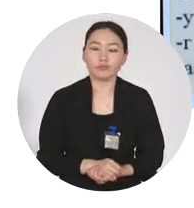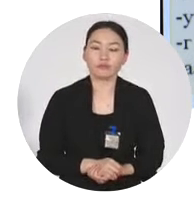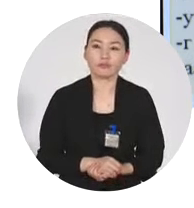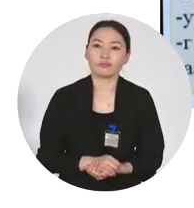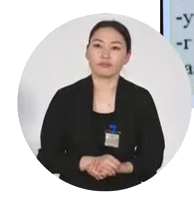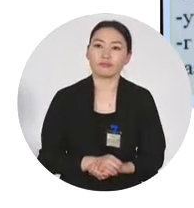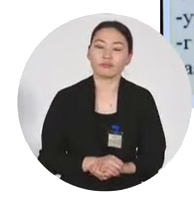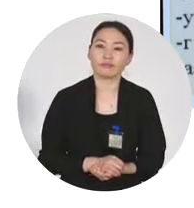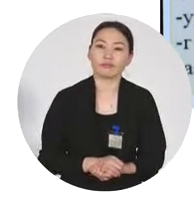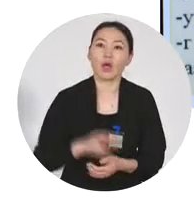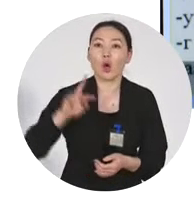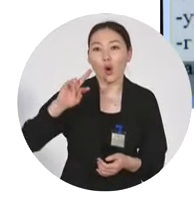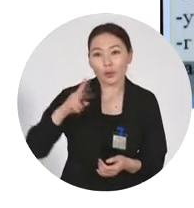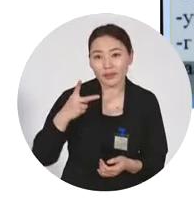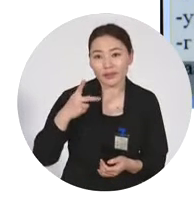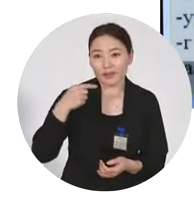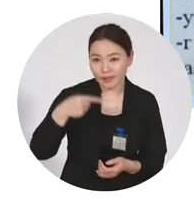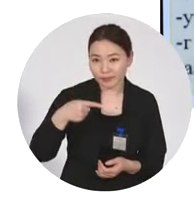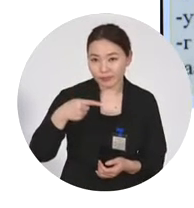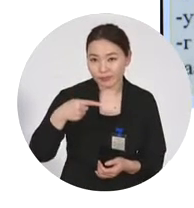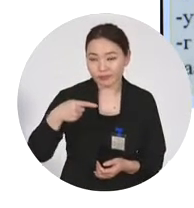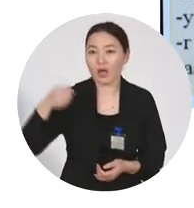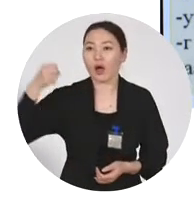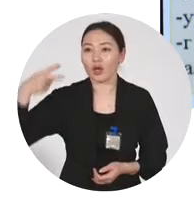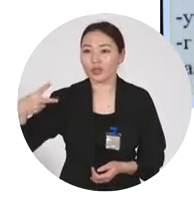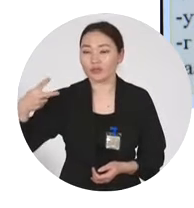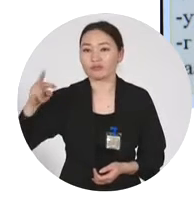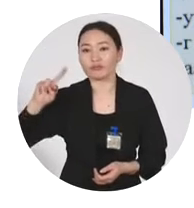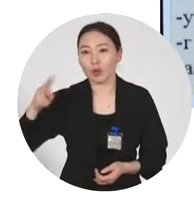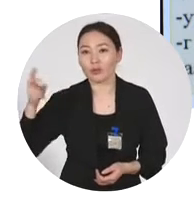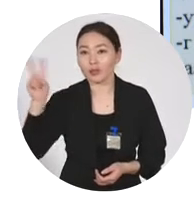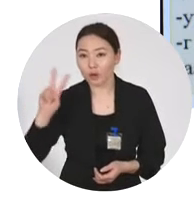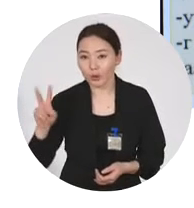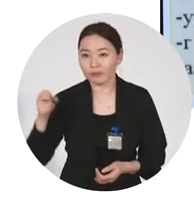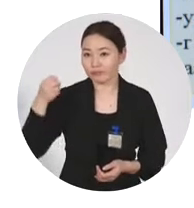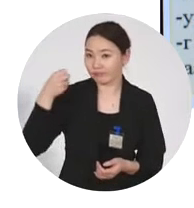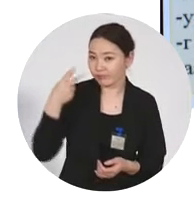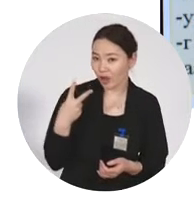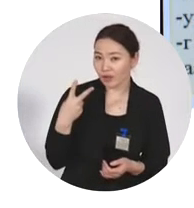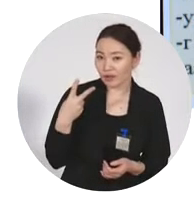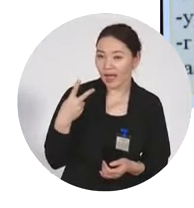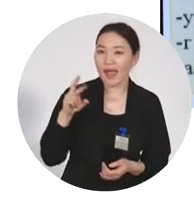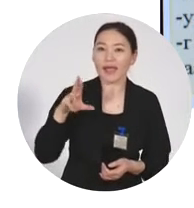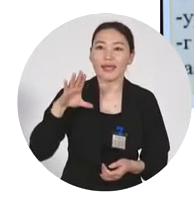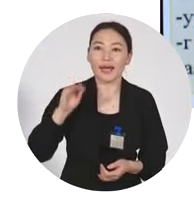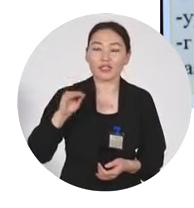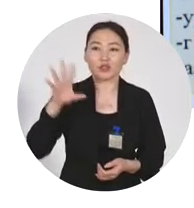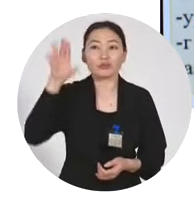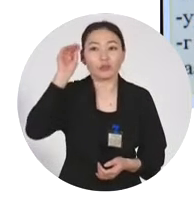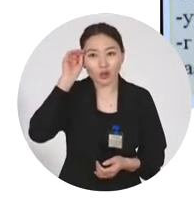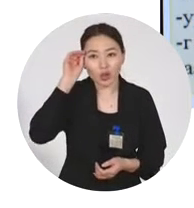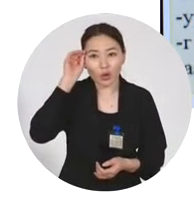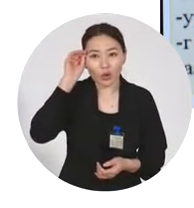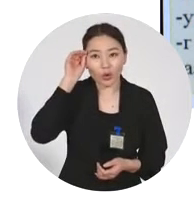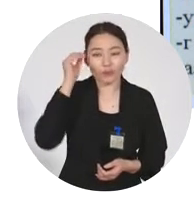нөхцлөө амар хэлбэрээр нүдлэн тогтоохын тулд за ягаамлар жич бусад хот гэдэг үгэнд